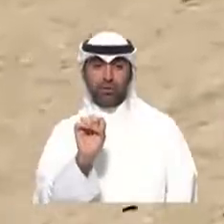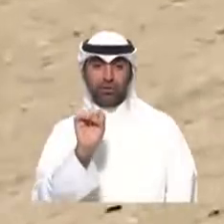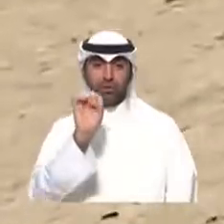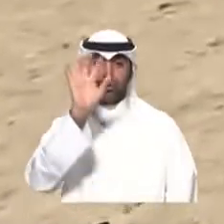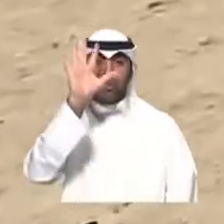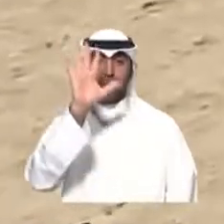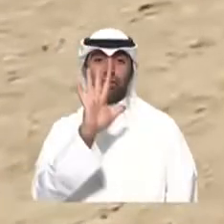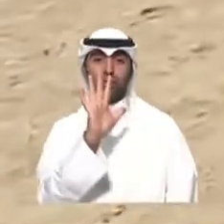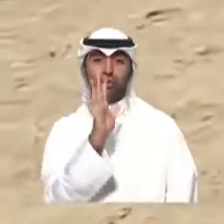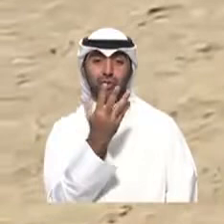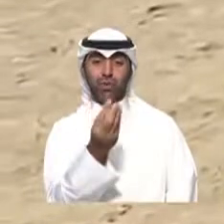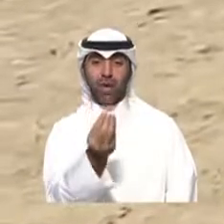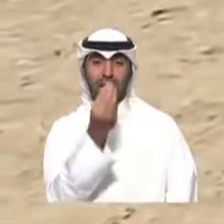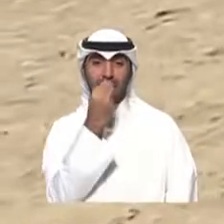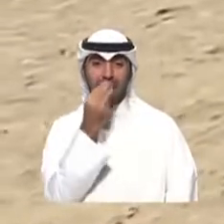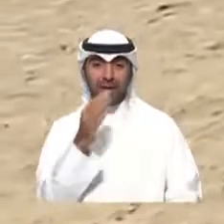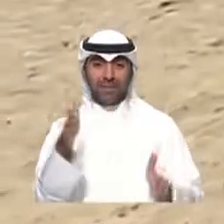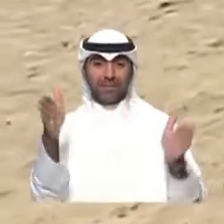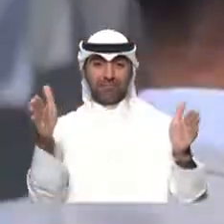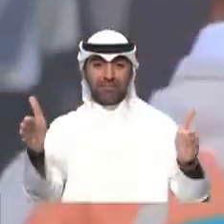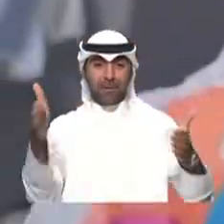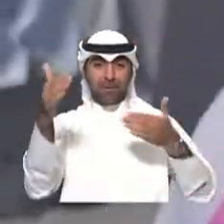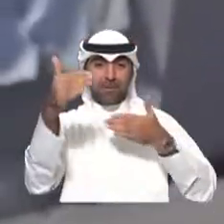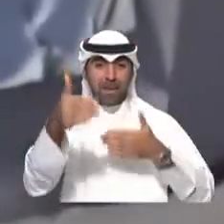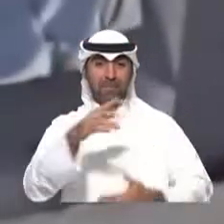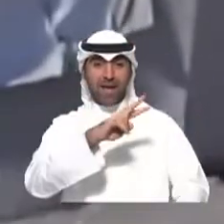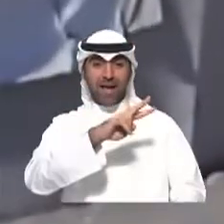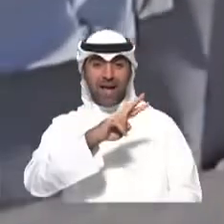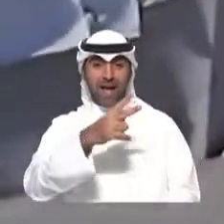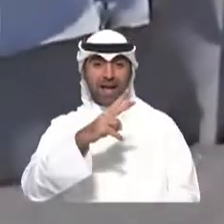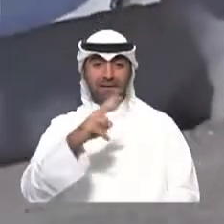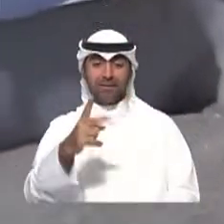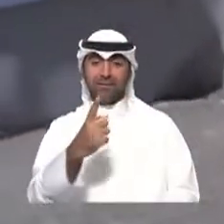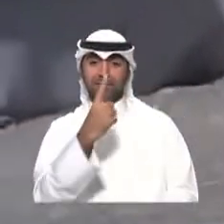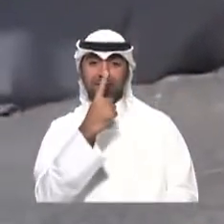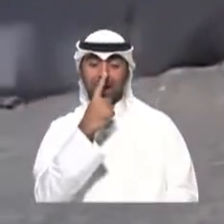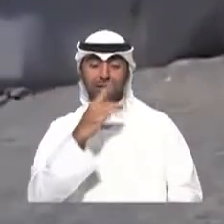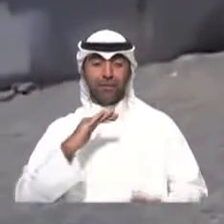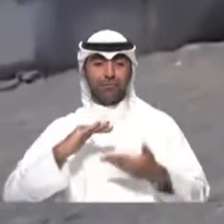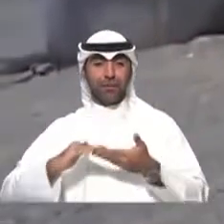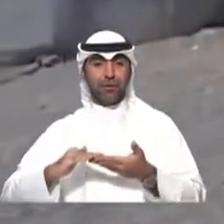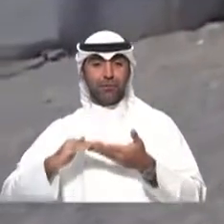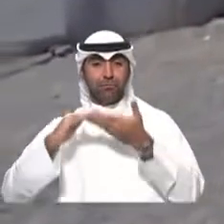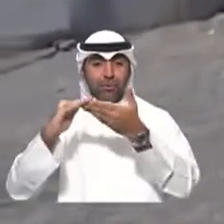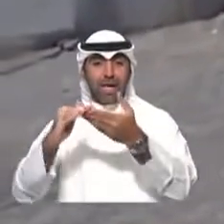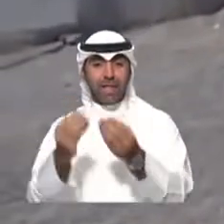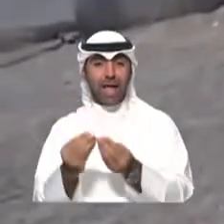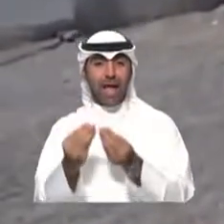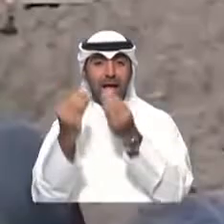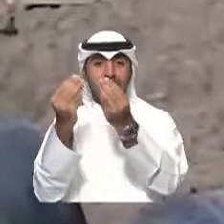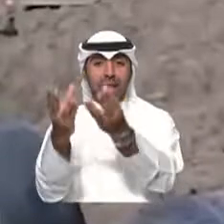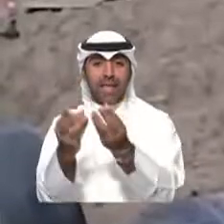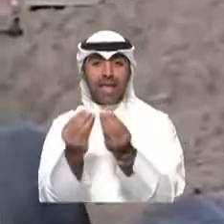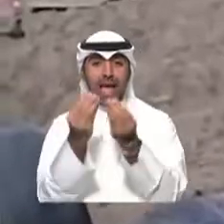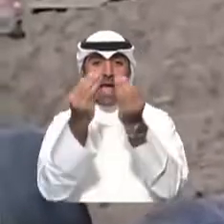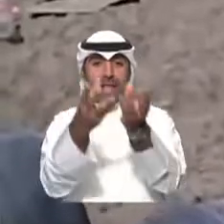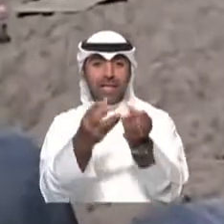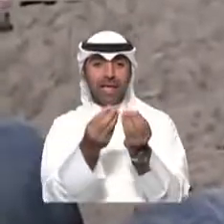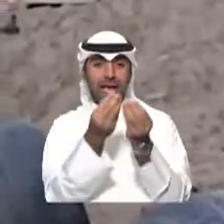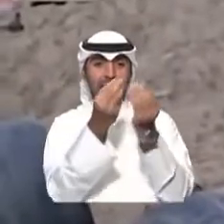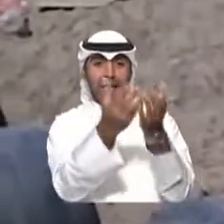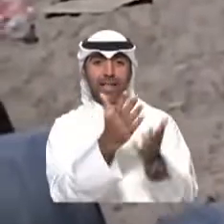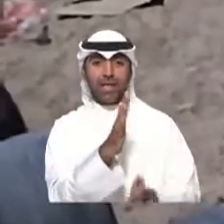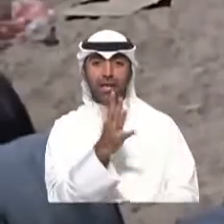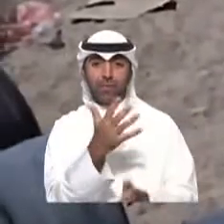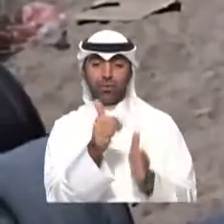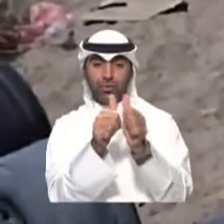النازحة والمتضررة من جراء الصراع، لا سيما في الجانب الغذائي في محافظة مأرب، والتي تشهد